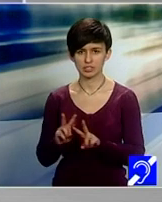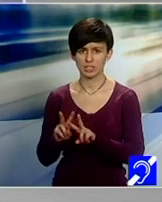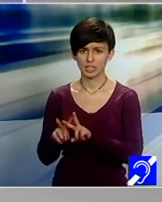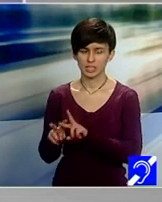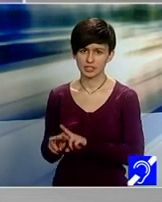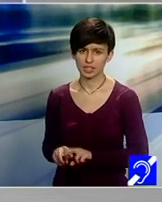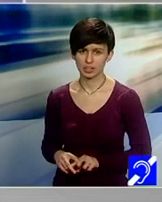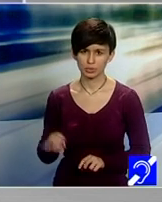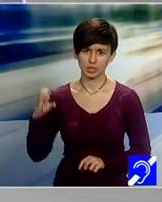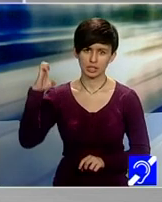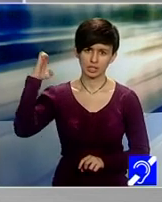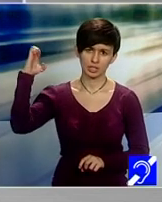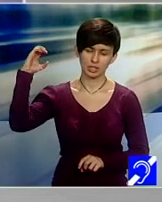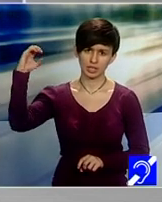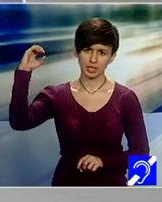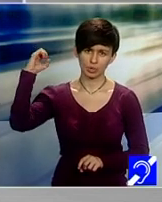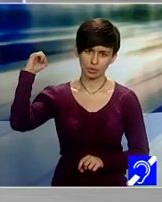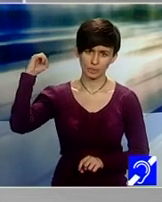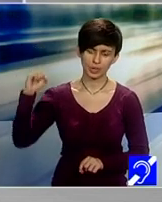de semințe și să comandați